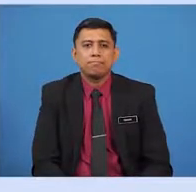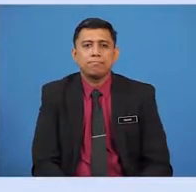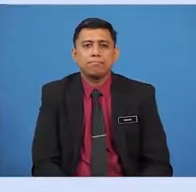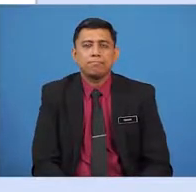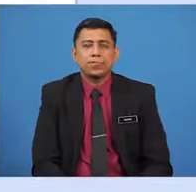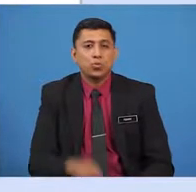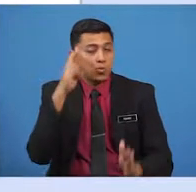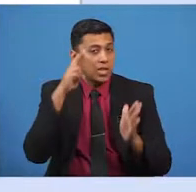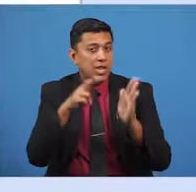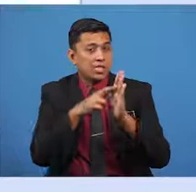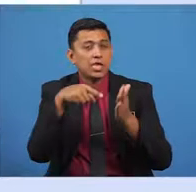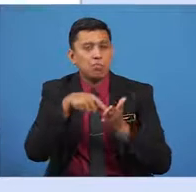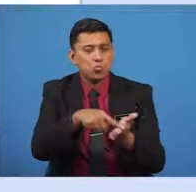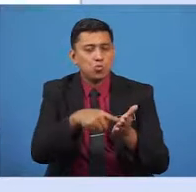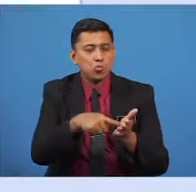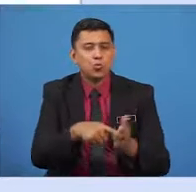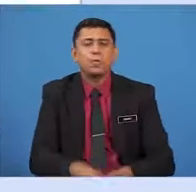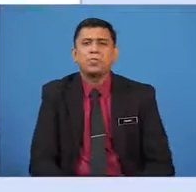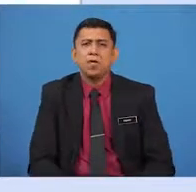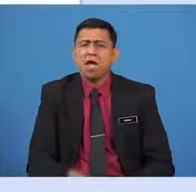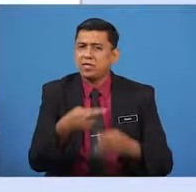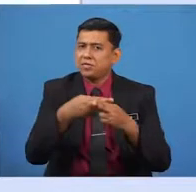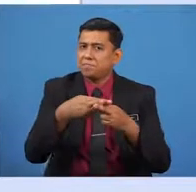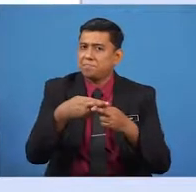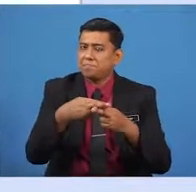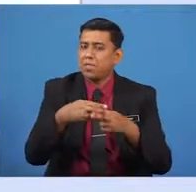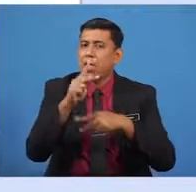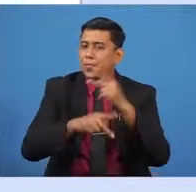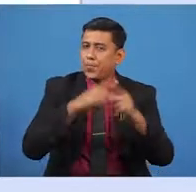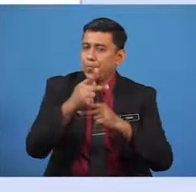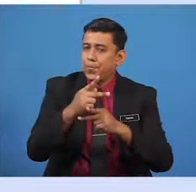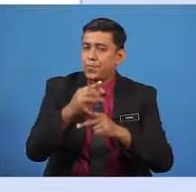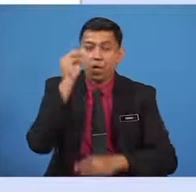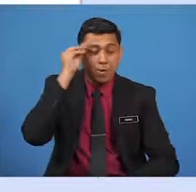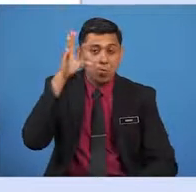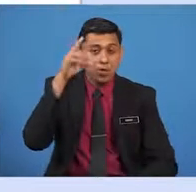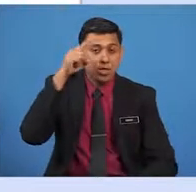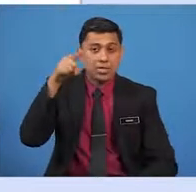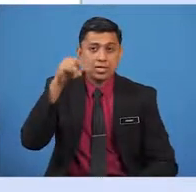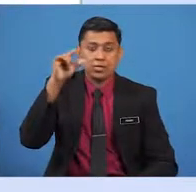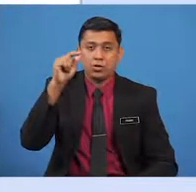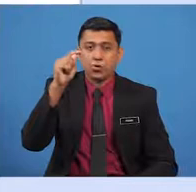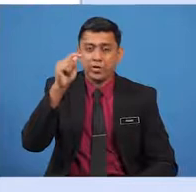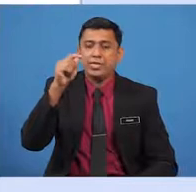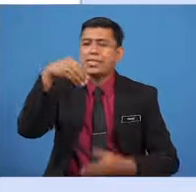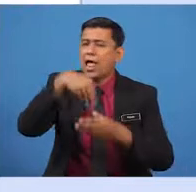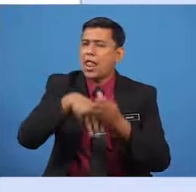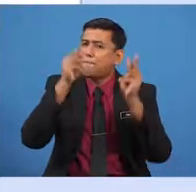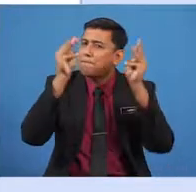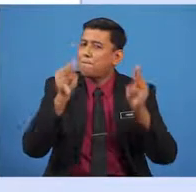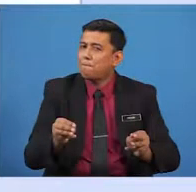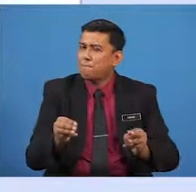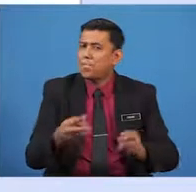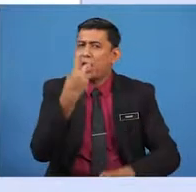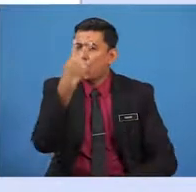Raja ini menunjukkan secara ringkas proses perkembangan awal zigot dalam manusia. Mari kita